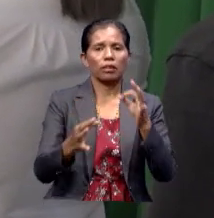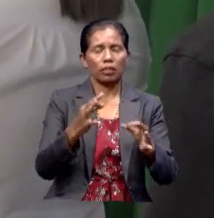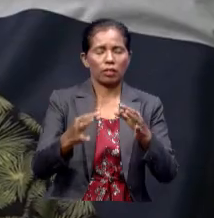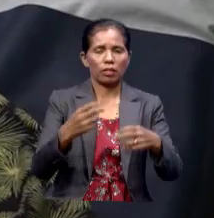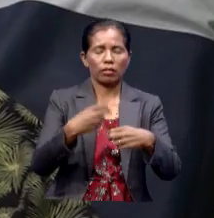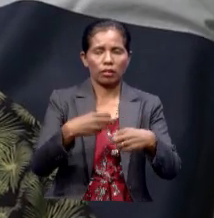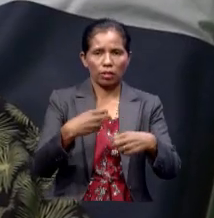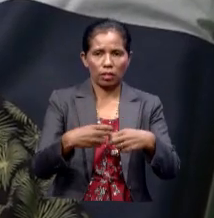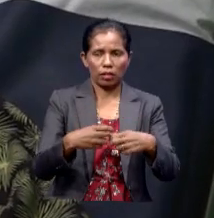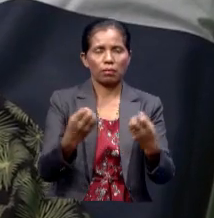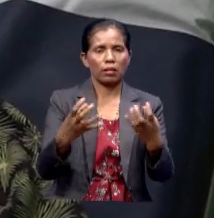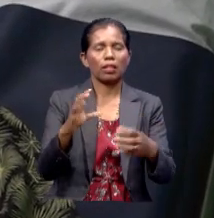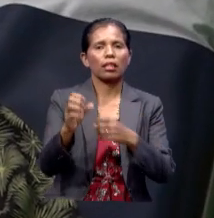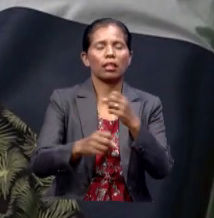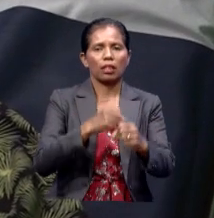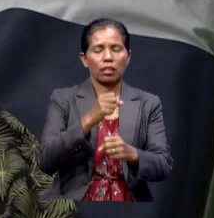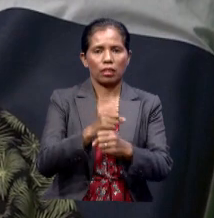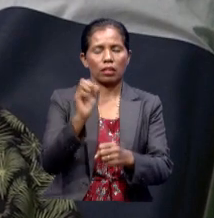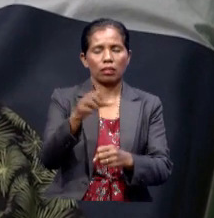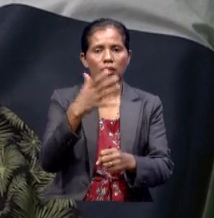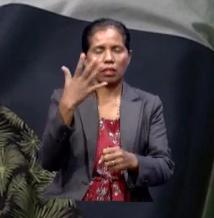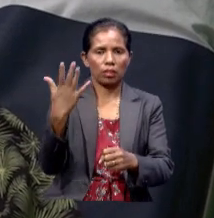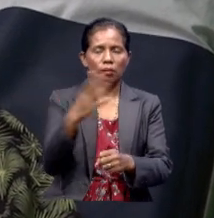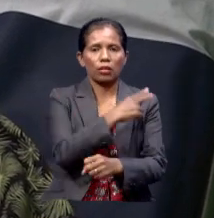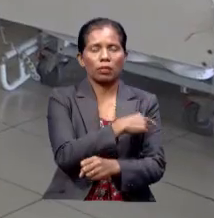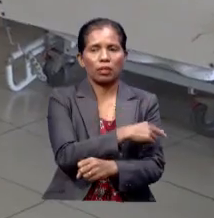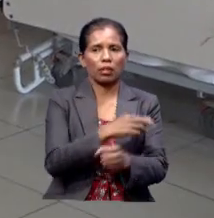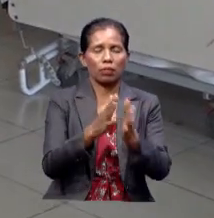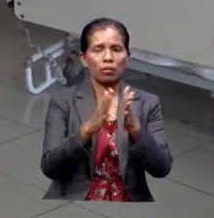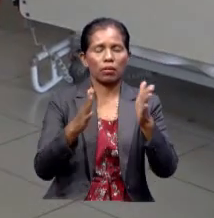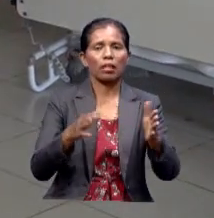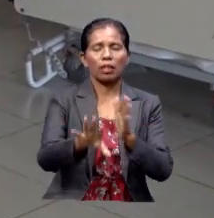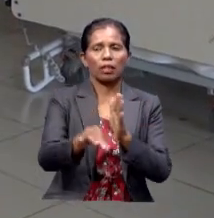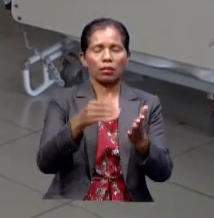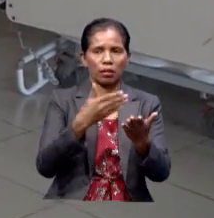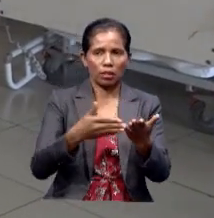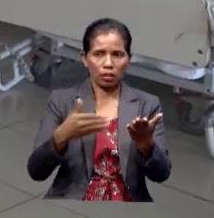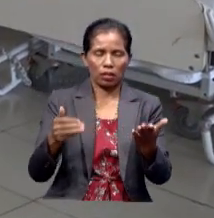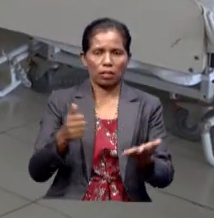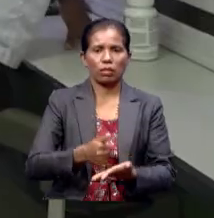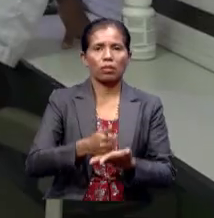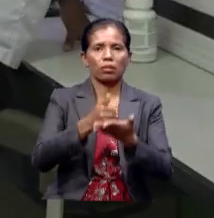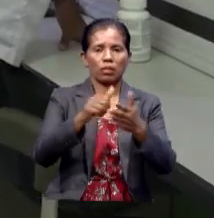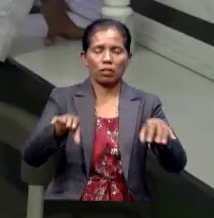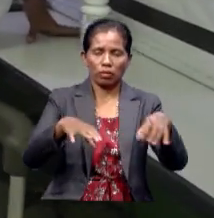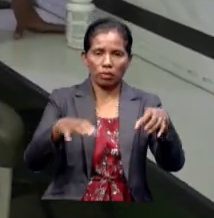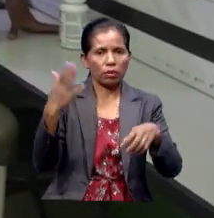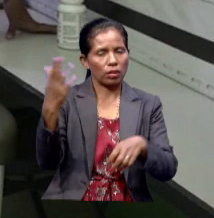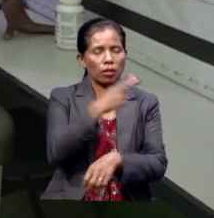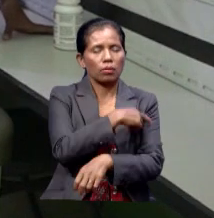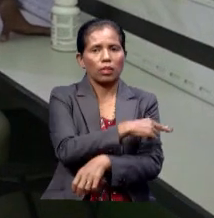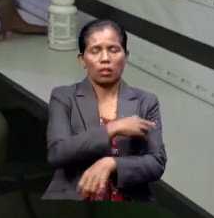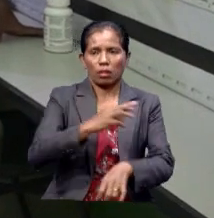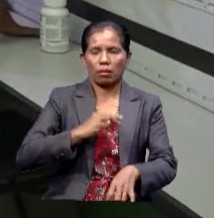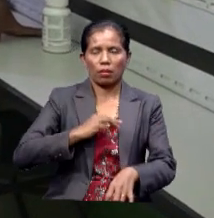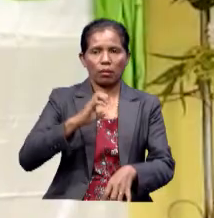tinang sanurasin 5 Ospital bot iha parte raiklara ne hetan mos ekipamentu barak ko di bel fasilita servisu i Ospital Refere 15 anos sin